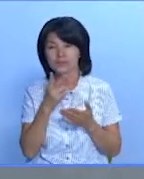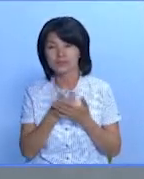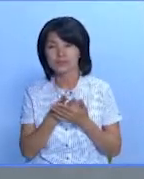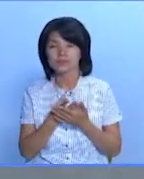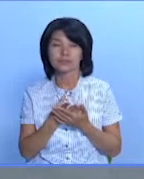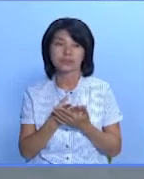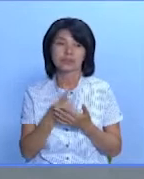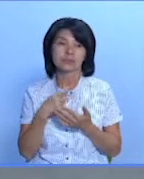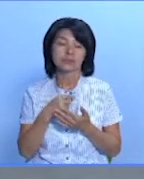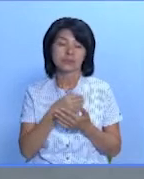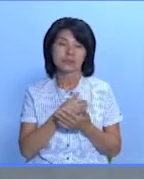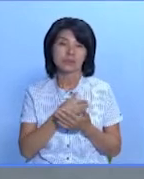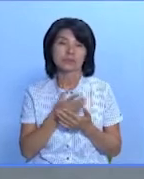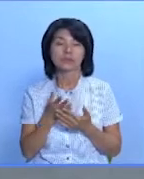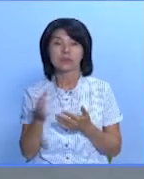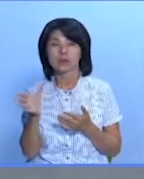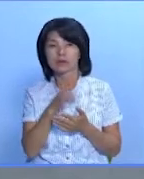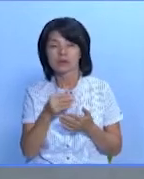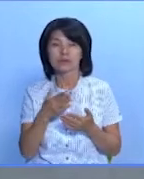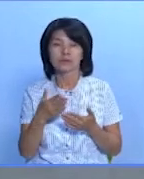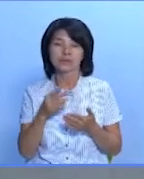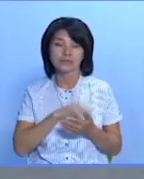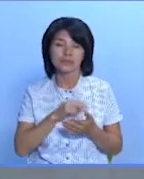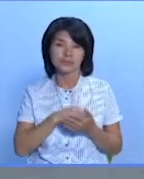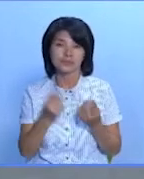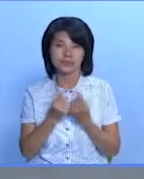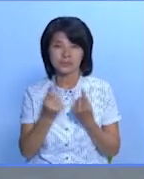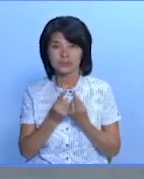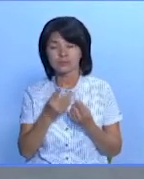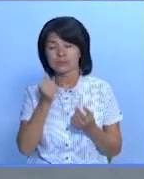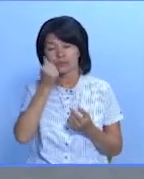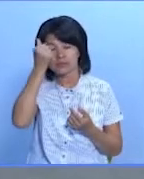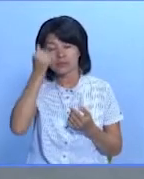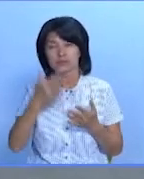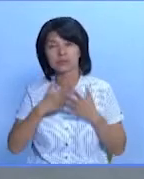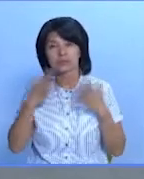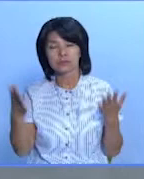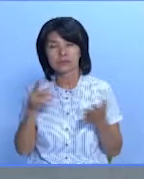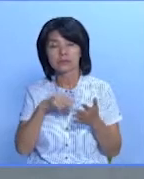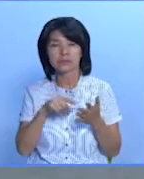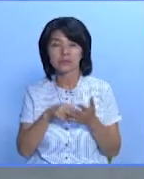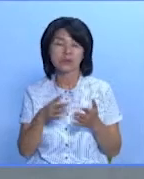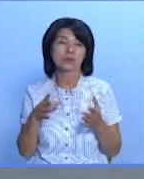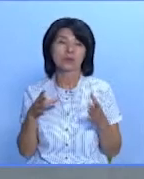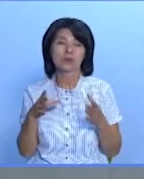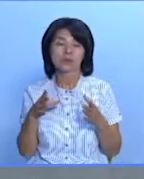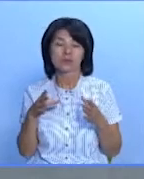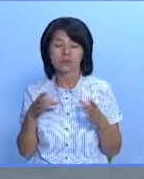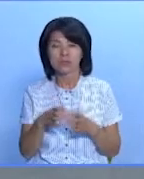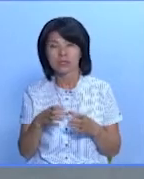всего коллектива и пациентов поблагодарить городской филиал партии «Нур-Отан»